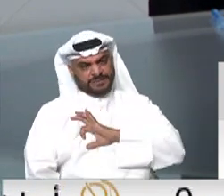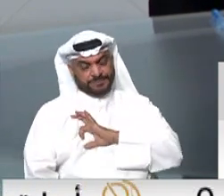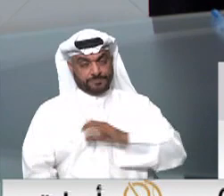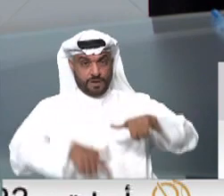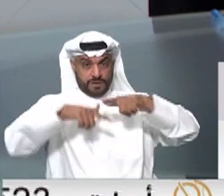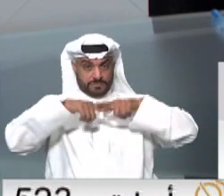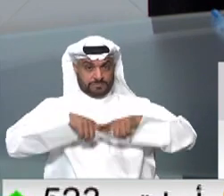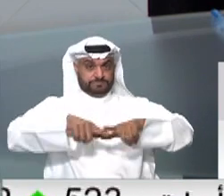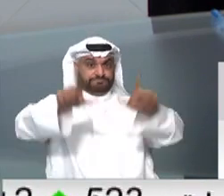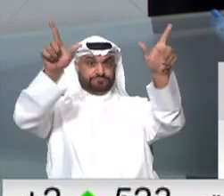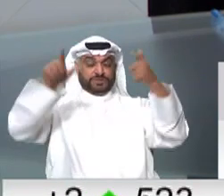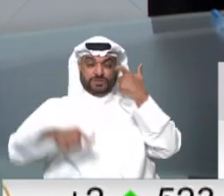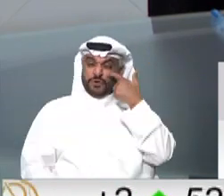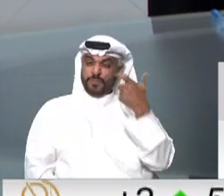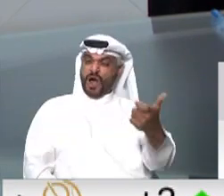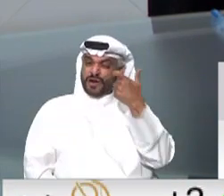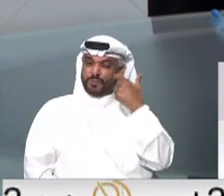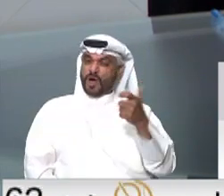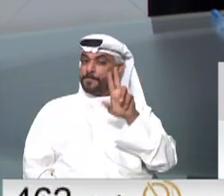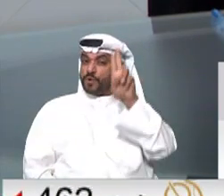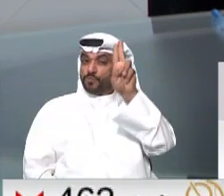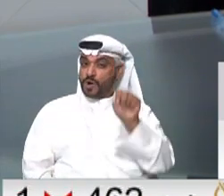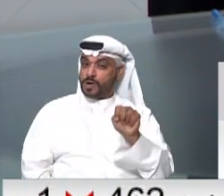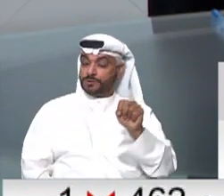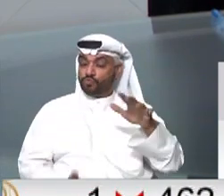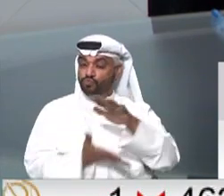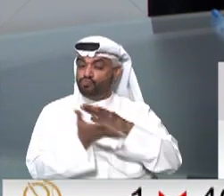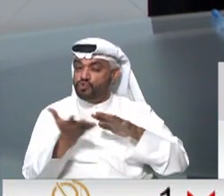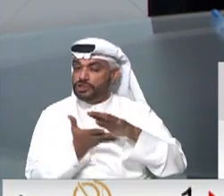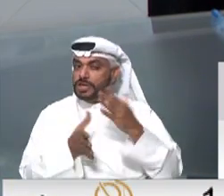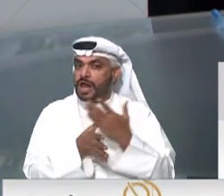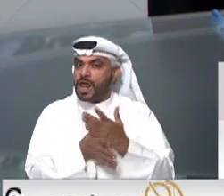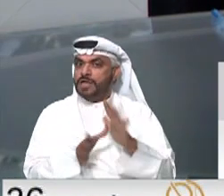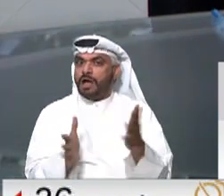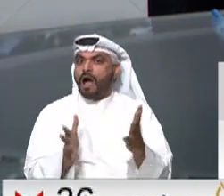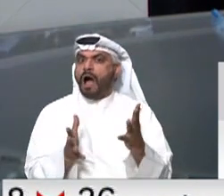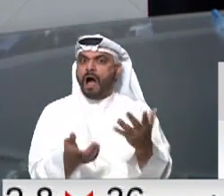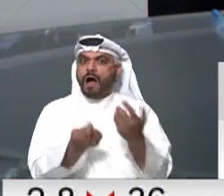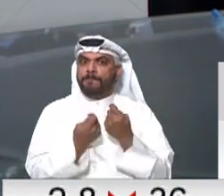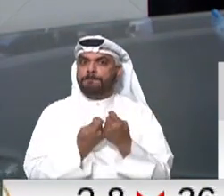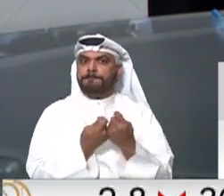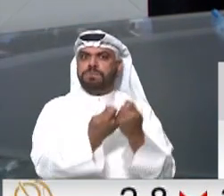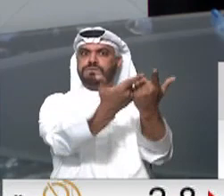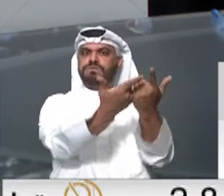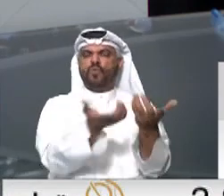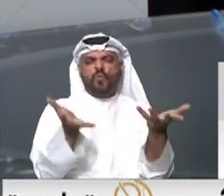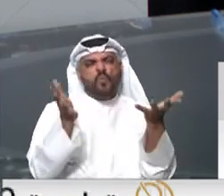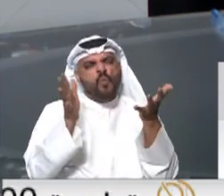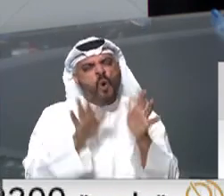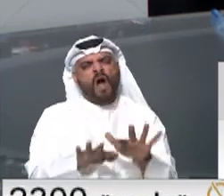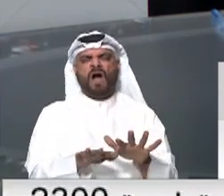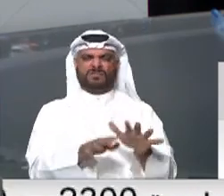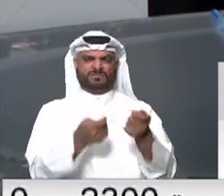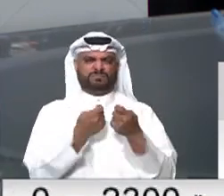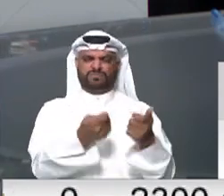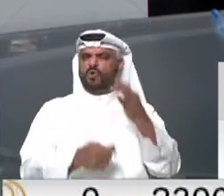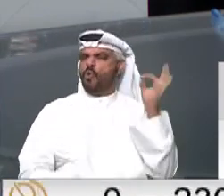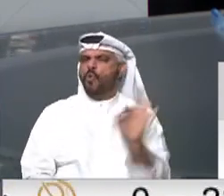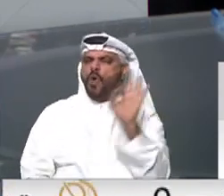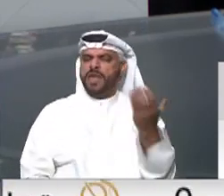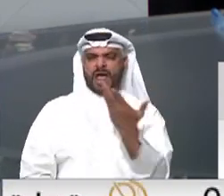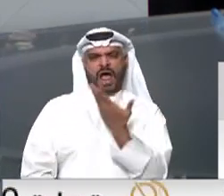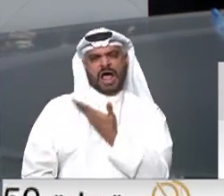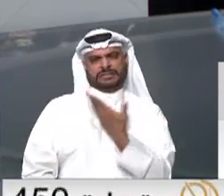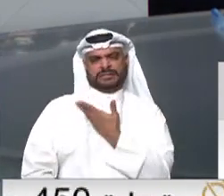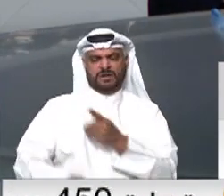من تصاعد وتيرة النزوح الجماعي، حيث تسببت الغارات المكثفة بفرار عشرات آلاف السكان من غزة